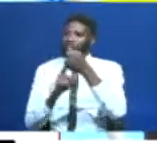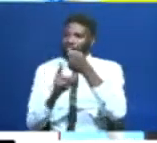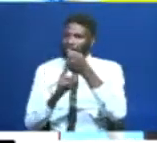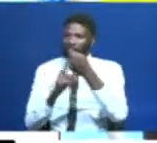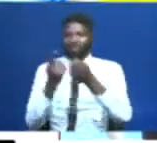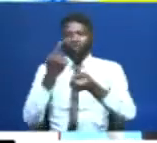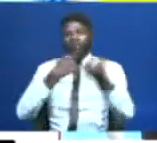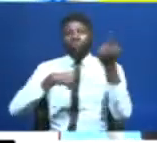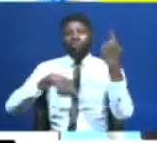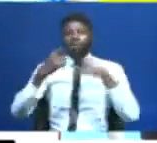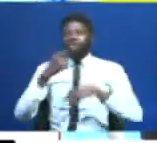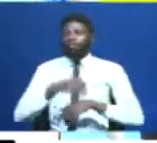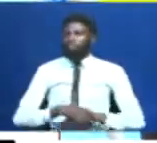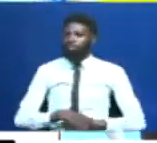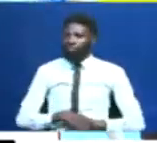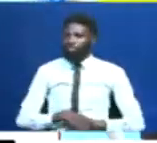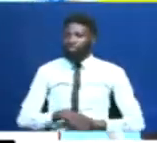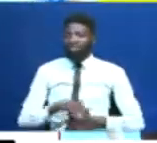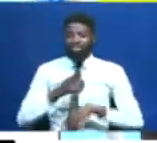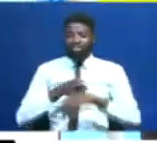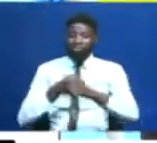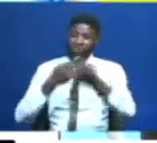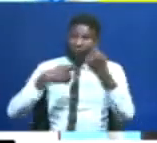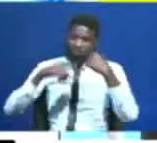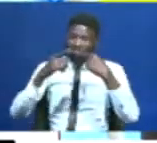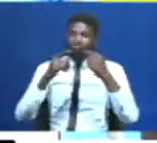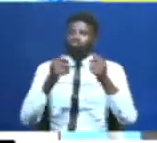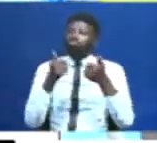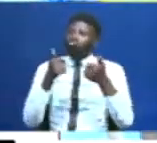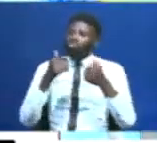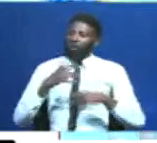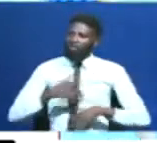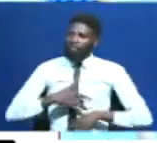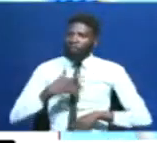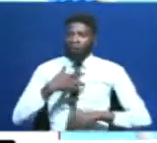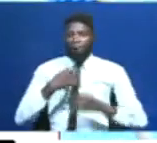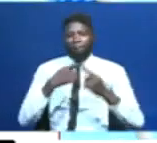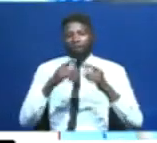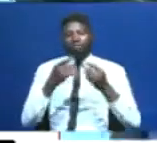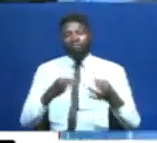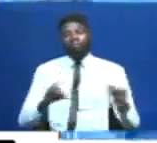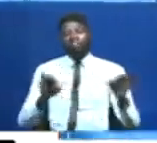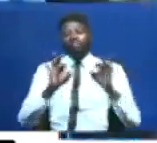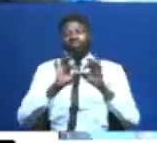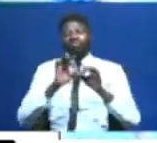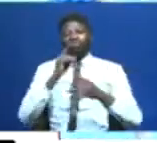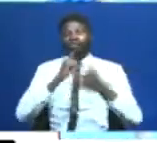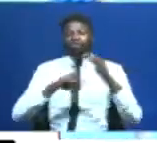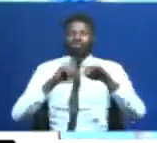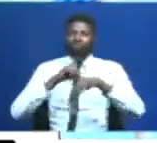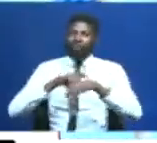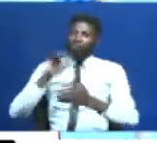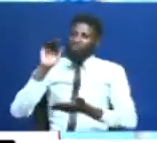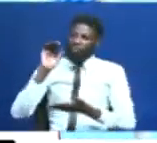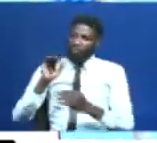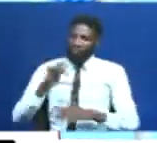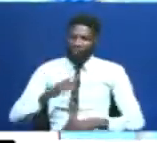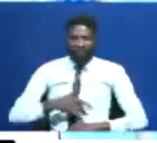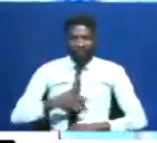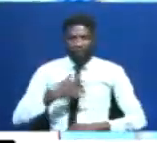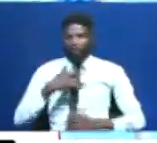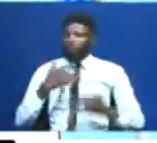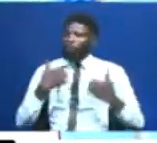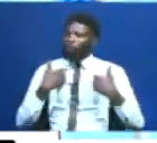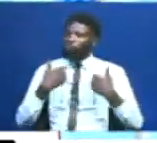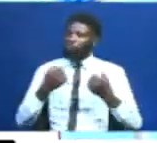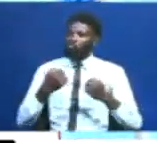good winning the races, but the most important thing is reducing one time. I feel confident that I may be